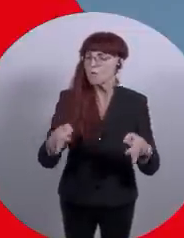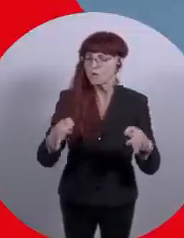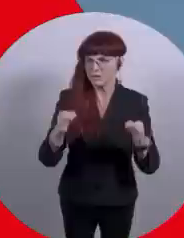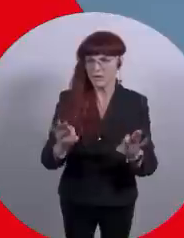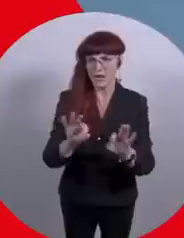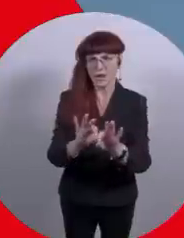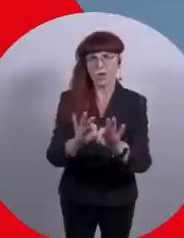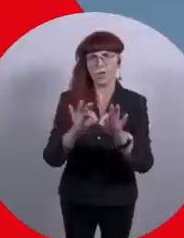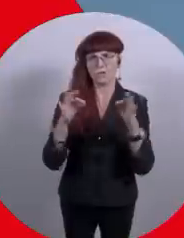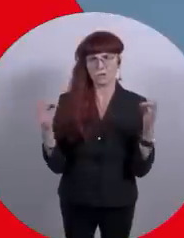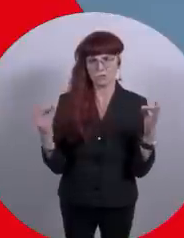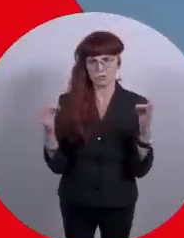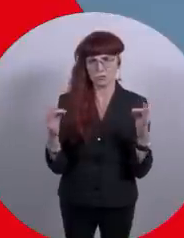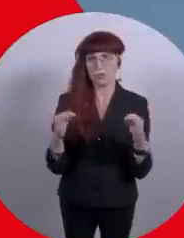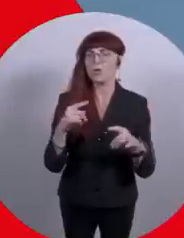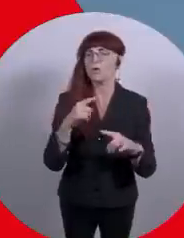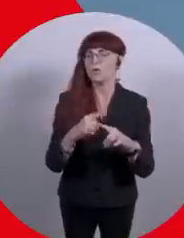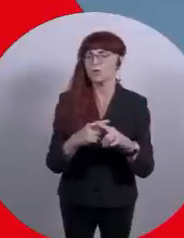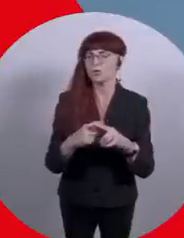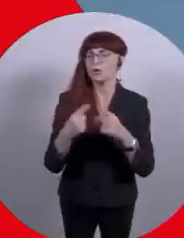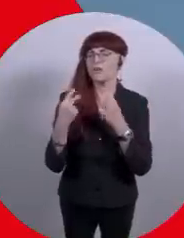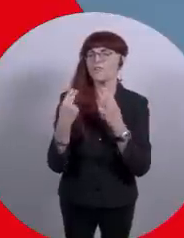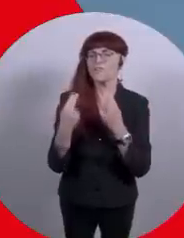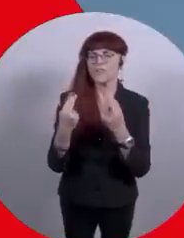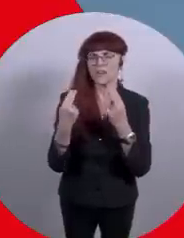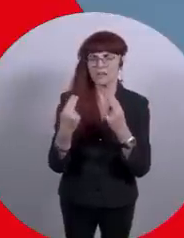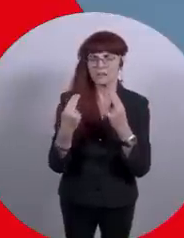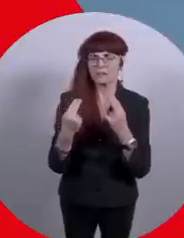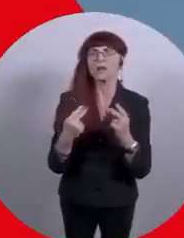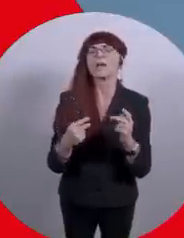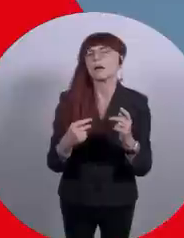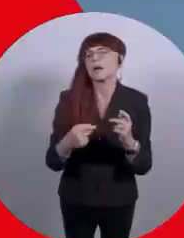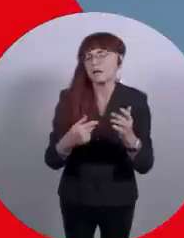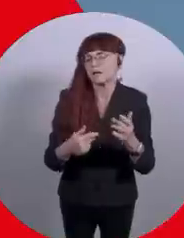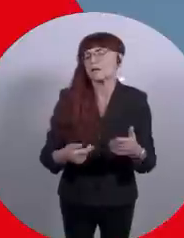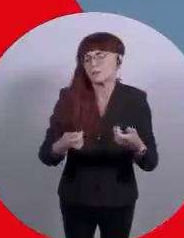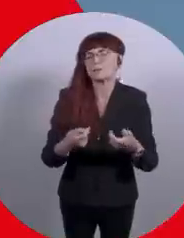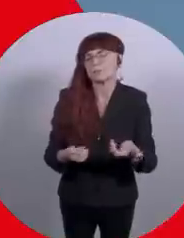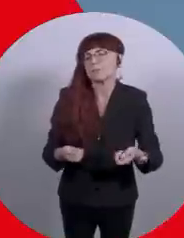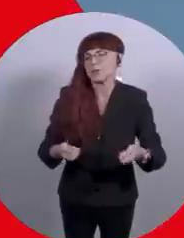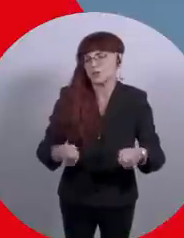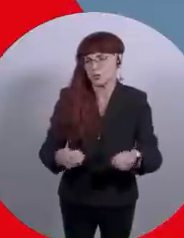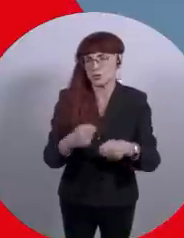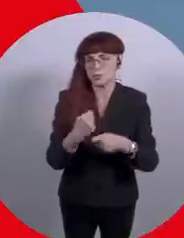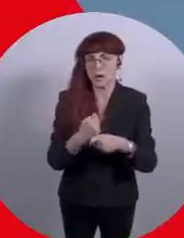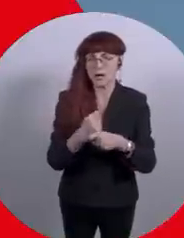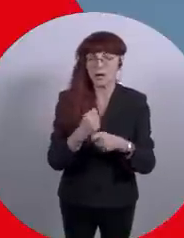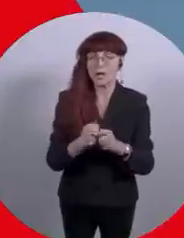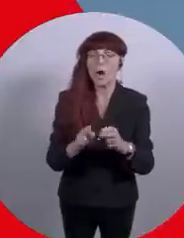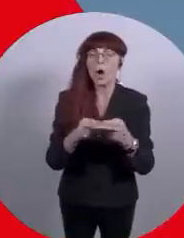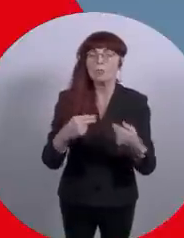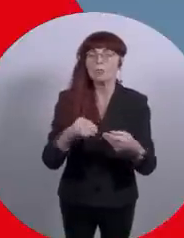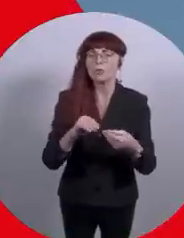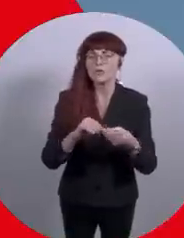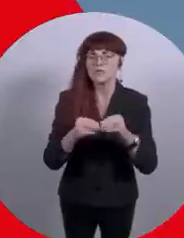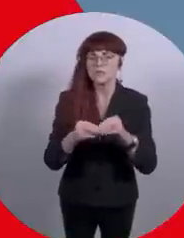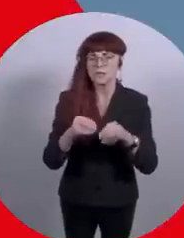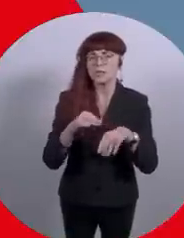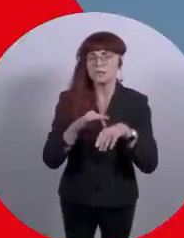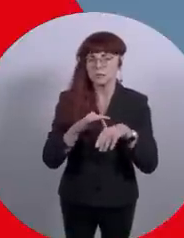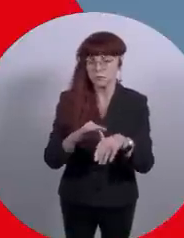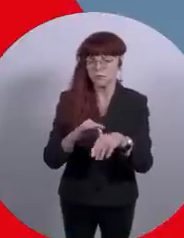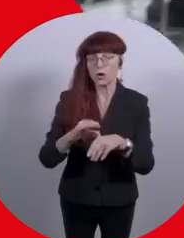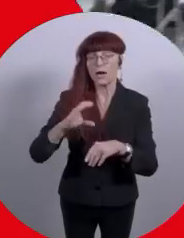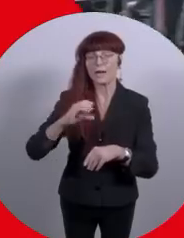und zum Treffen der wichtigen und notwendigen Beschlüsse die Bühne an den Bundesgeschäftsführer Christian Deutsch